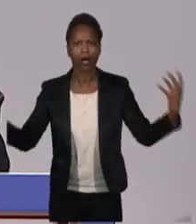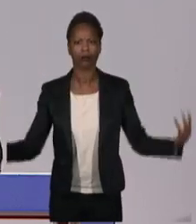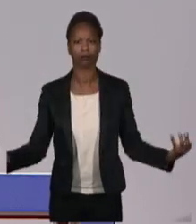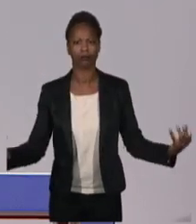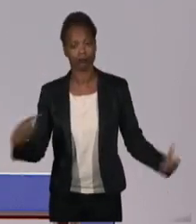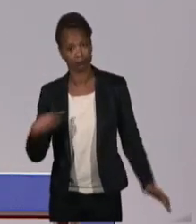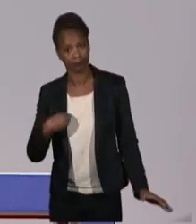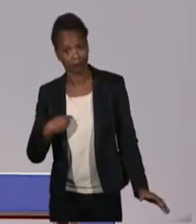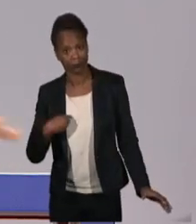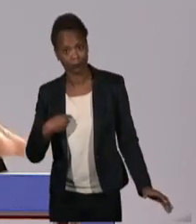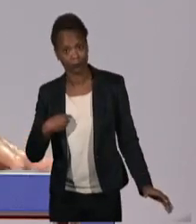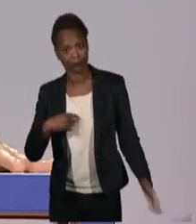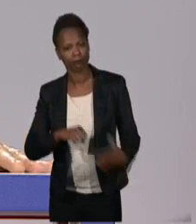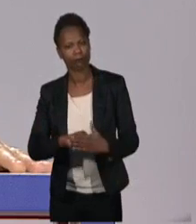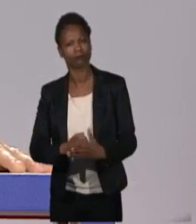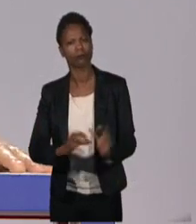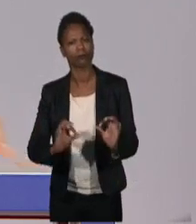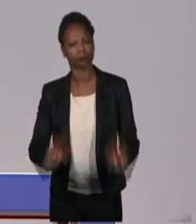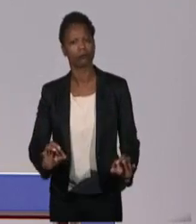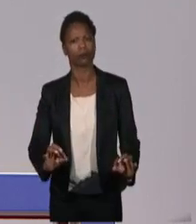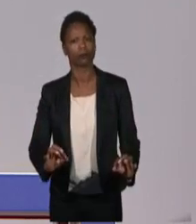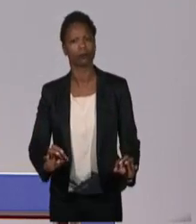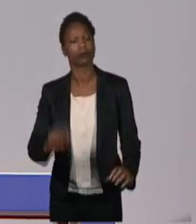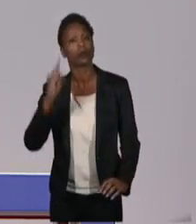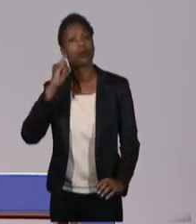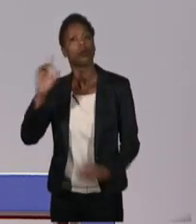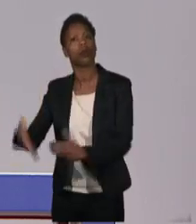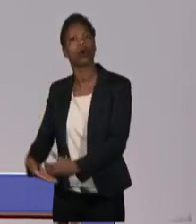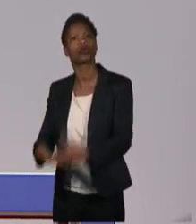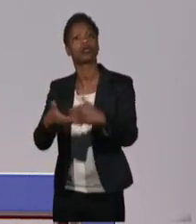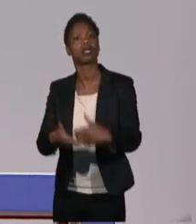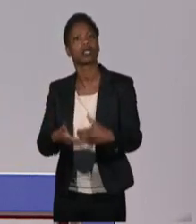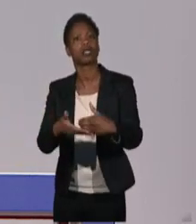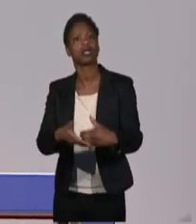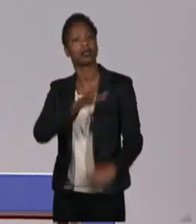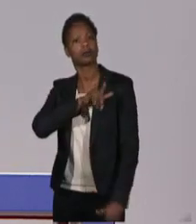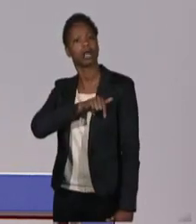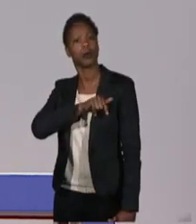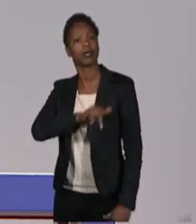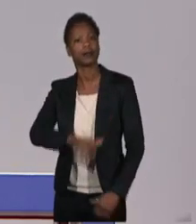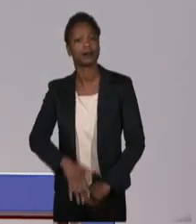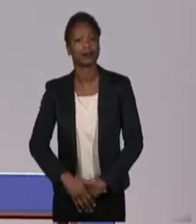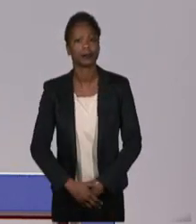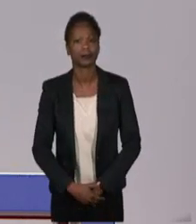Alors je serai indéfectiblement au soutien de nos forces de l'ordre.